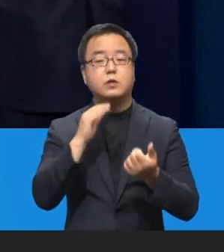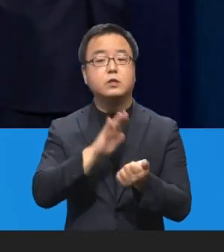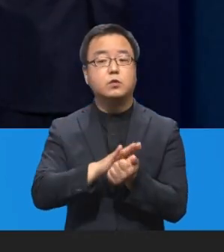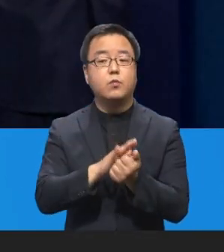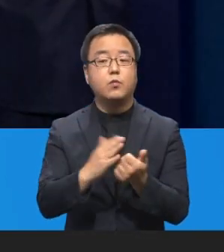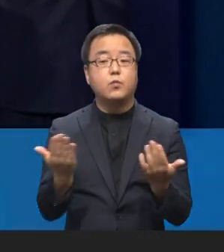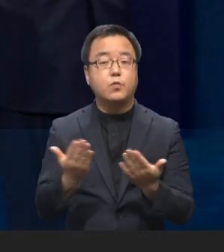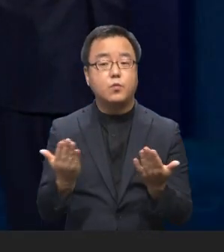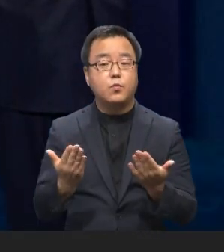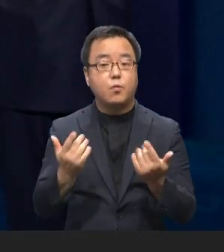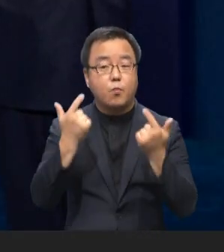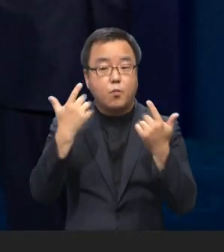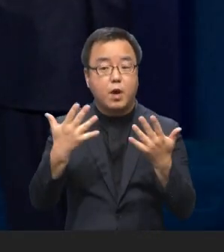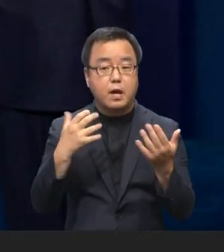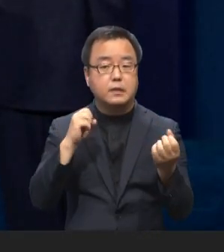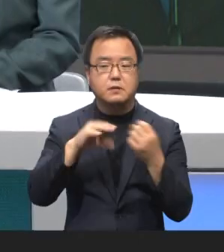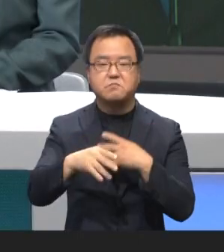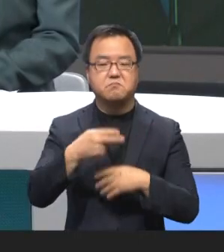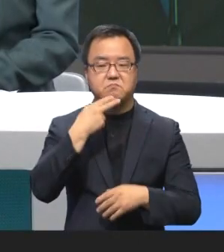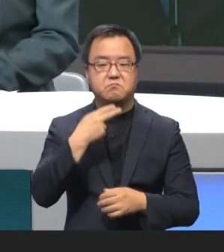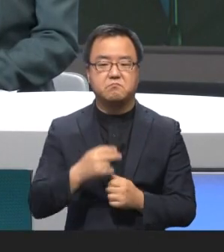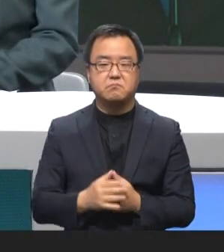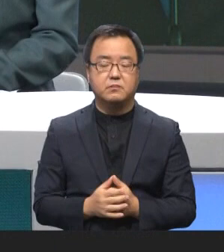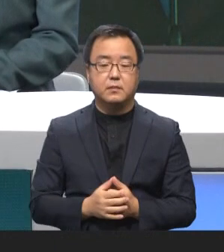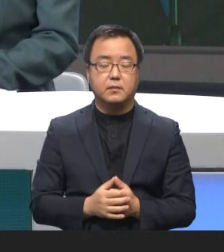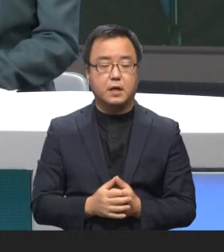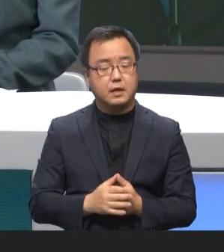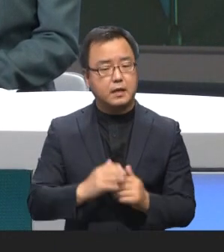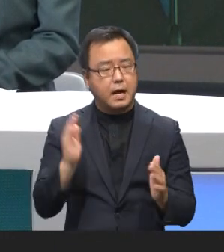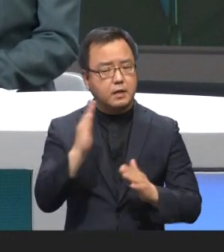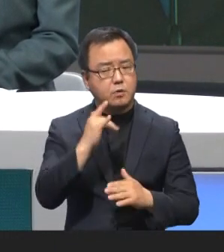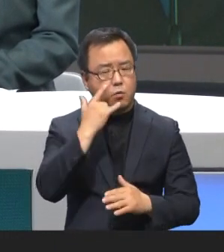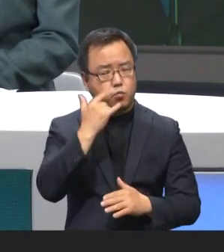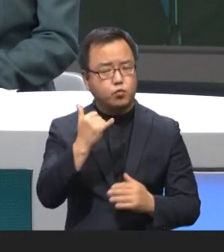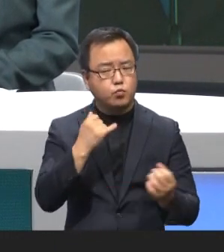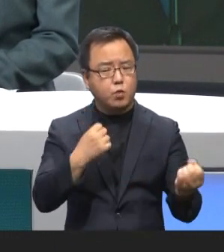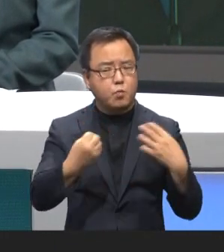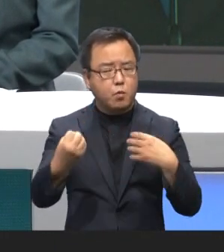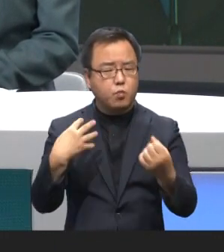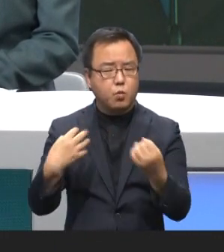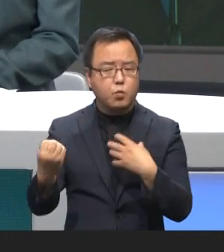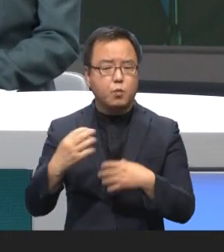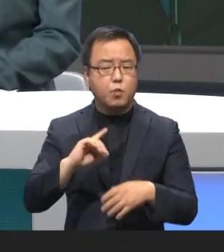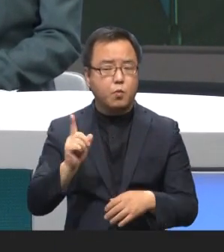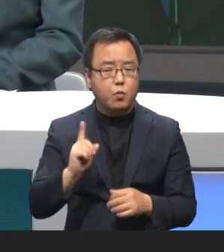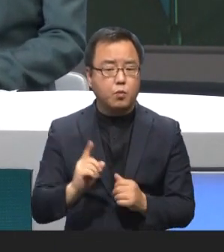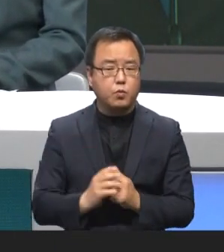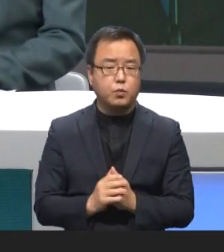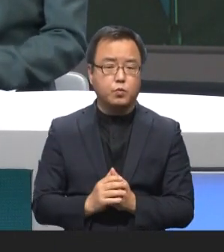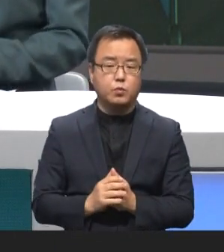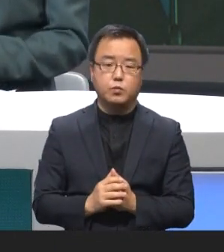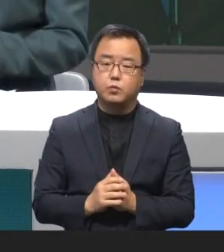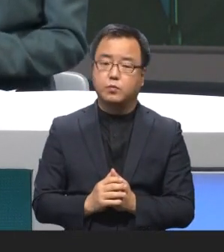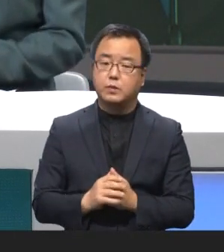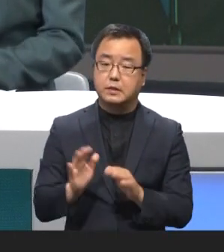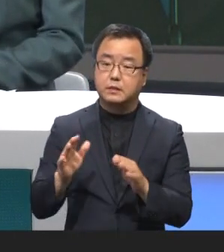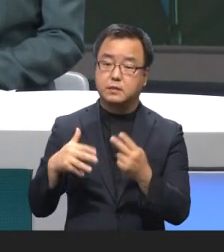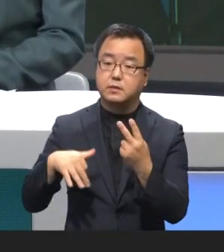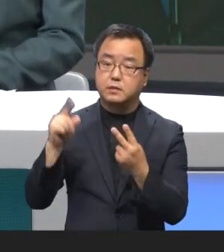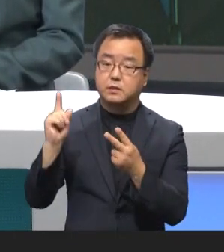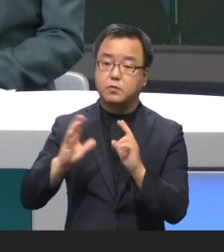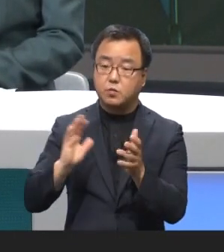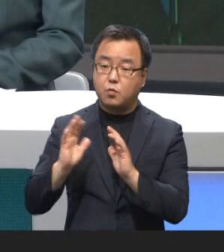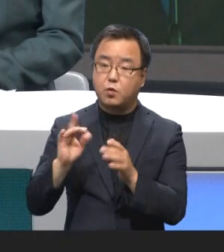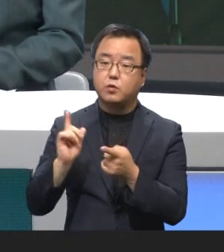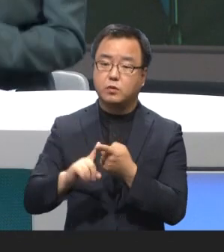대해서 명확한 답을 내놓지 않았습니다. 예를 들고 학생과 학부모들의 반응은 어땠는지도 궁금해요. 네, 이 2차 토론에